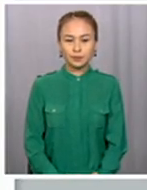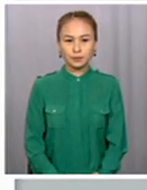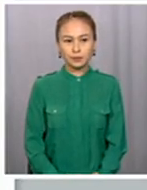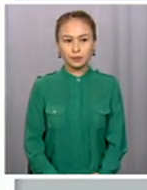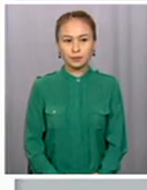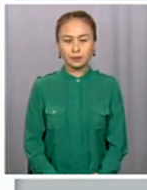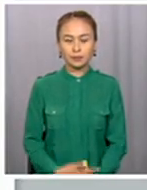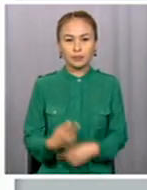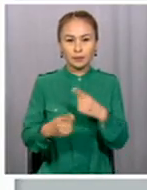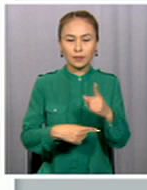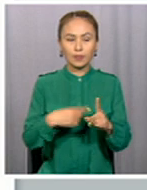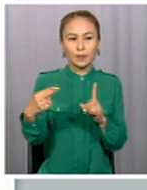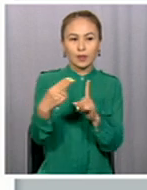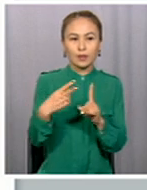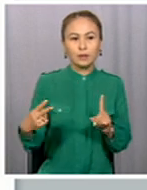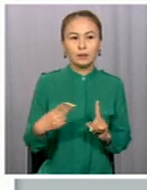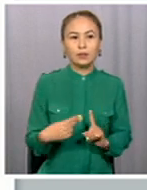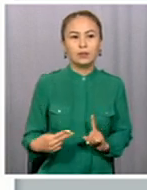Келесі сөйлем.